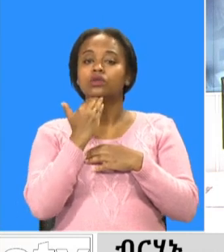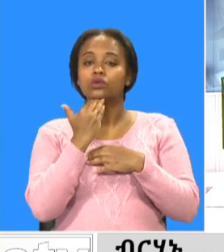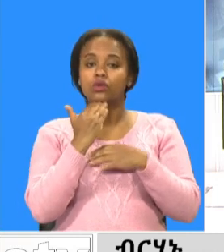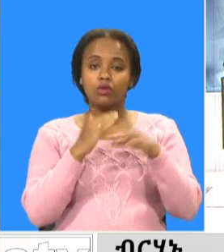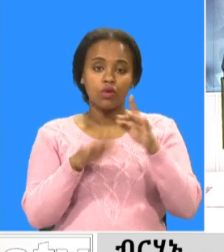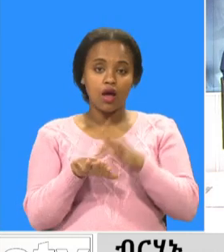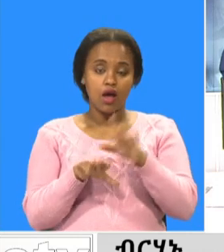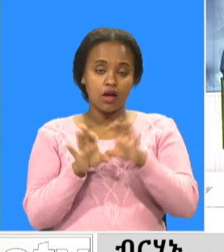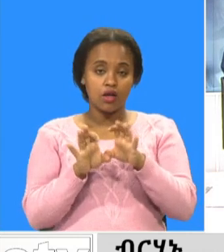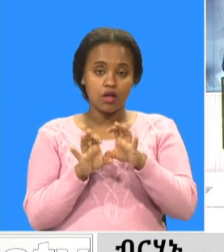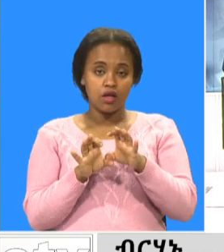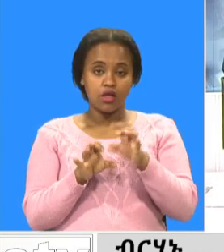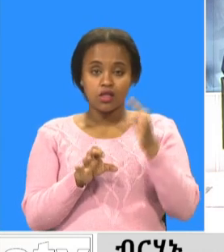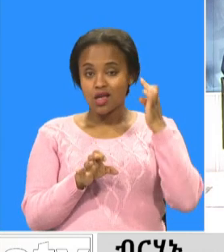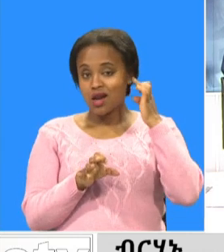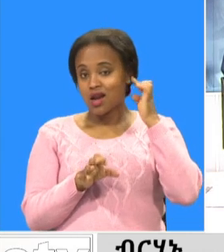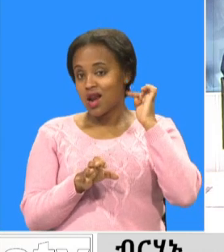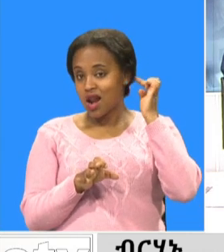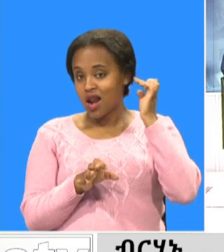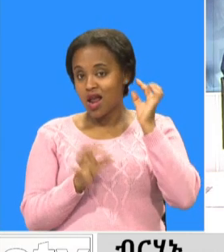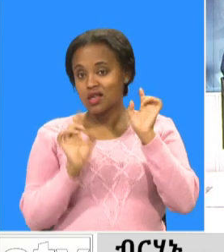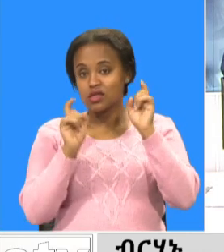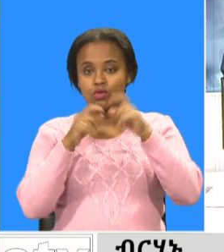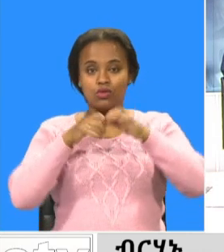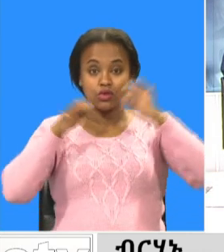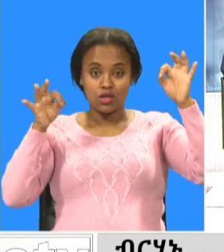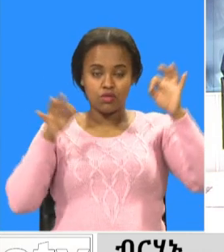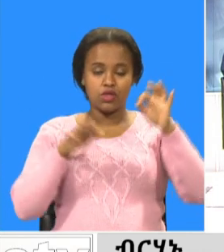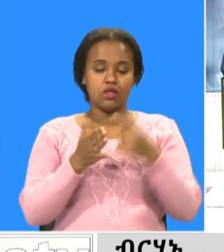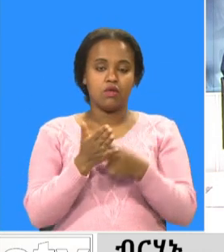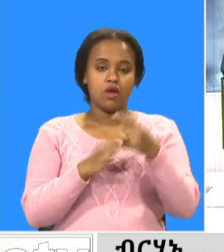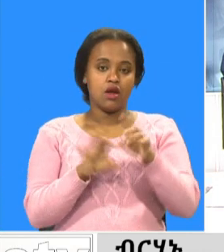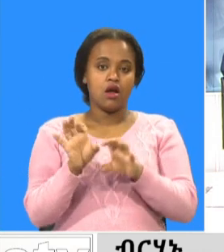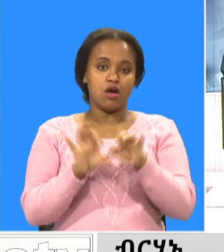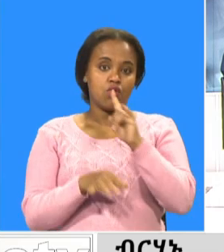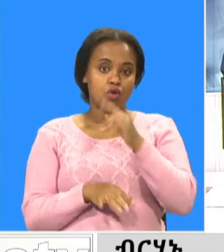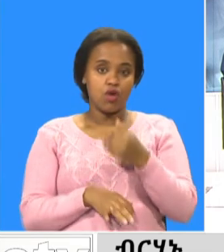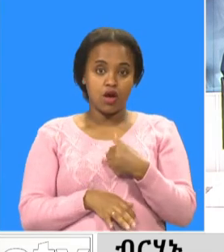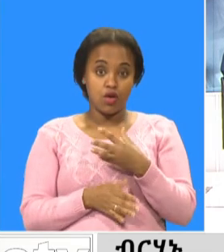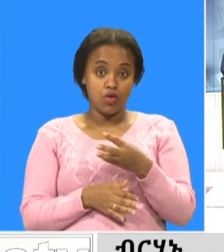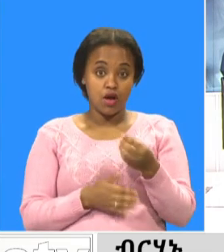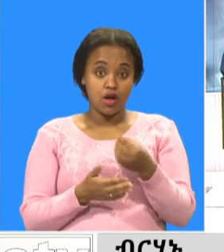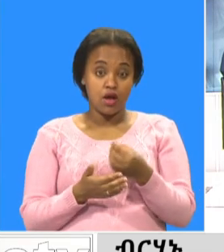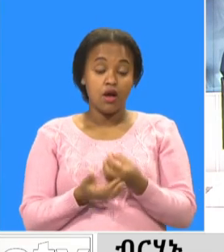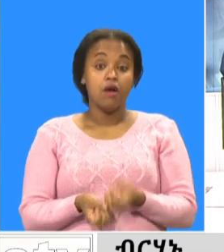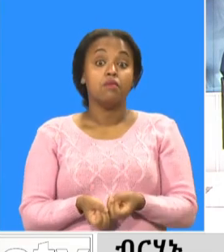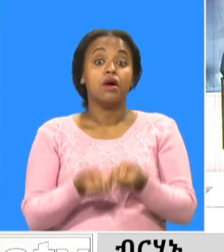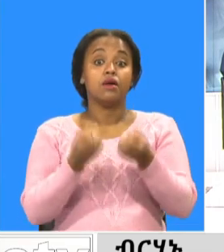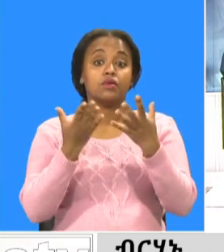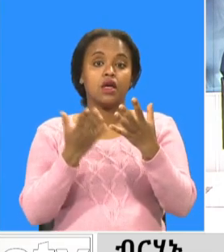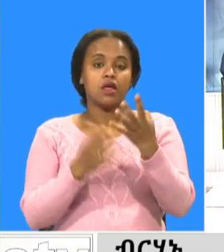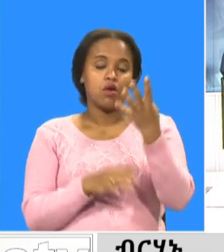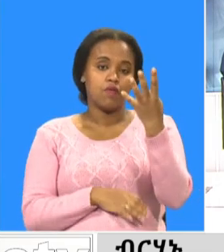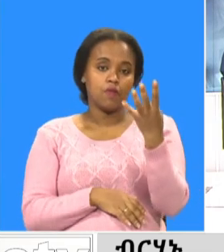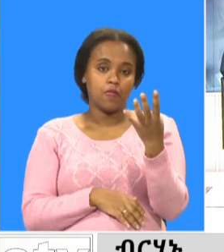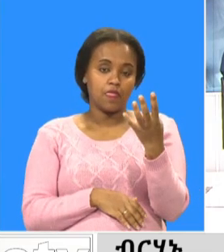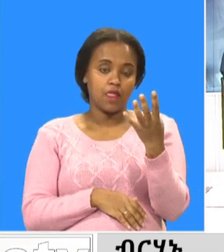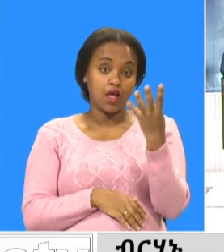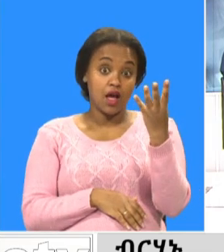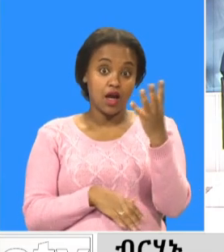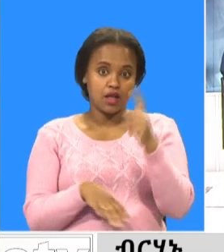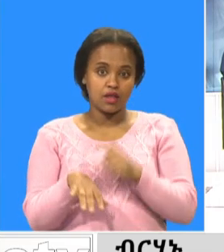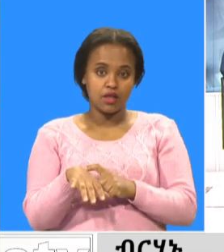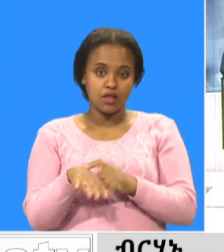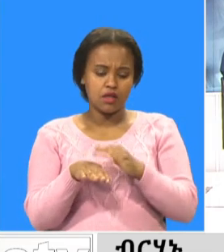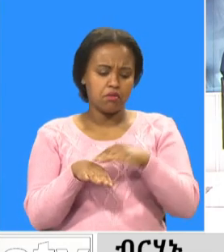ላስቲኩ ስለሚሳብ ያን አድርጎ ነው እንትን እያለ ያለው። ነገር ግን በአብዛኛው ከአራት ጊዜ